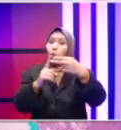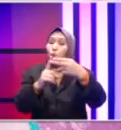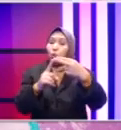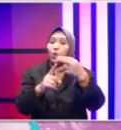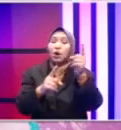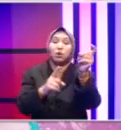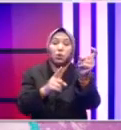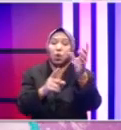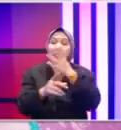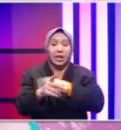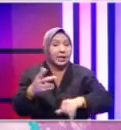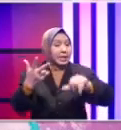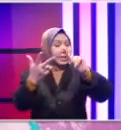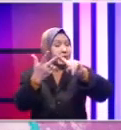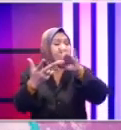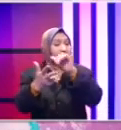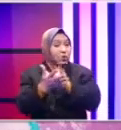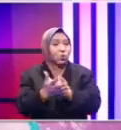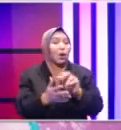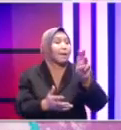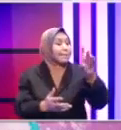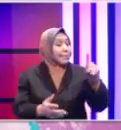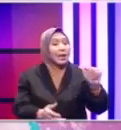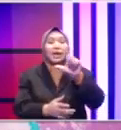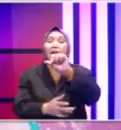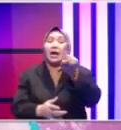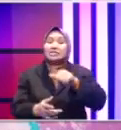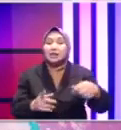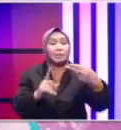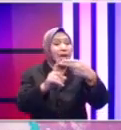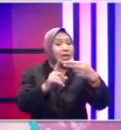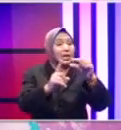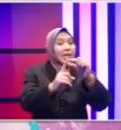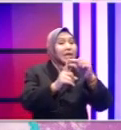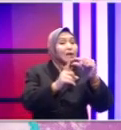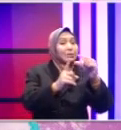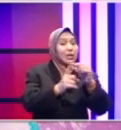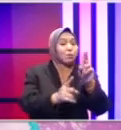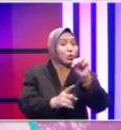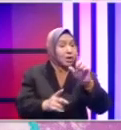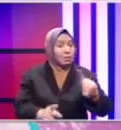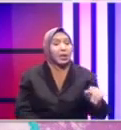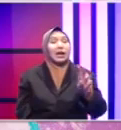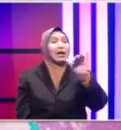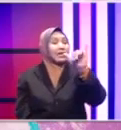dan yang ketiga kalau yang ketiga ya itulah mad lazim kalimi mutsaqqol ya